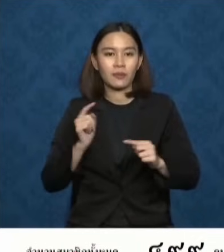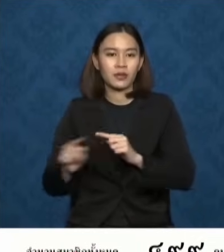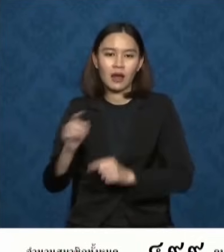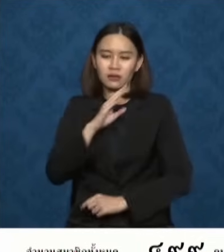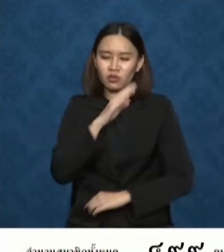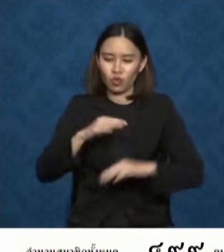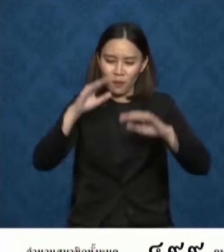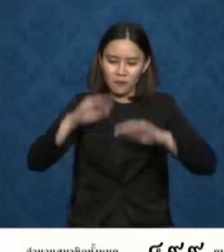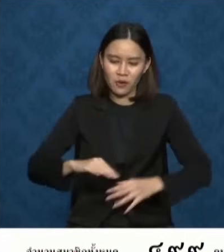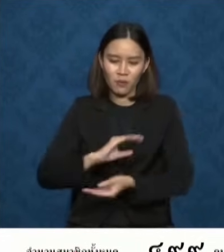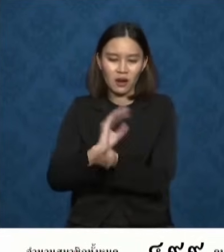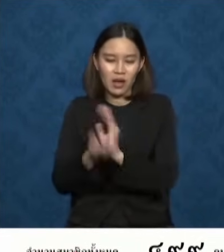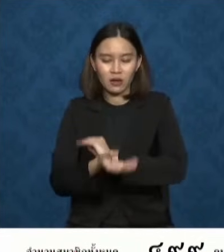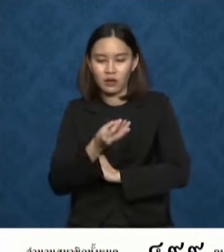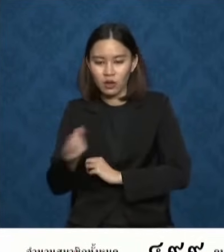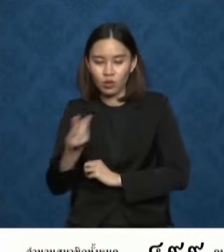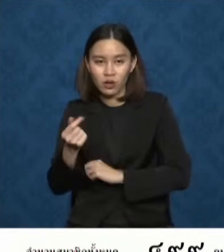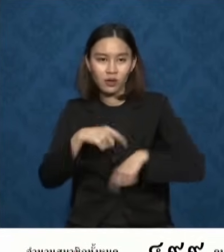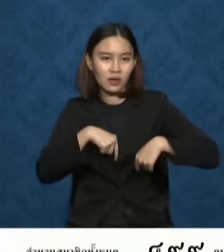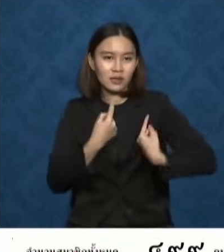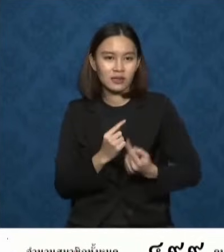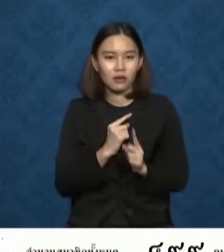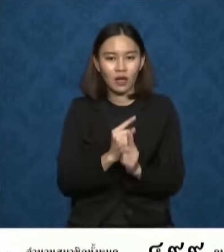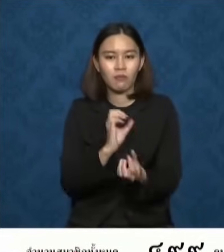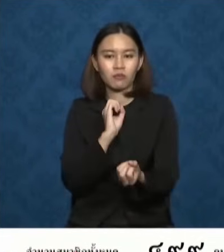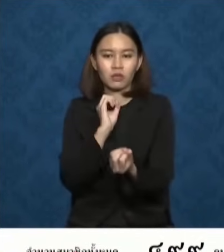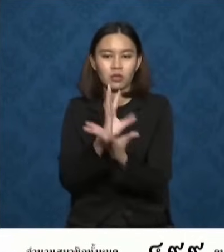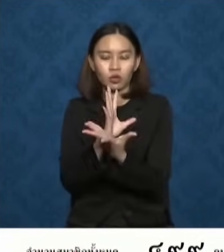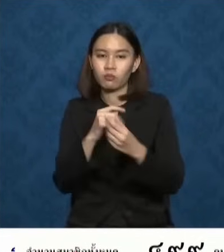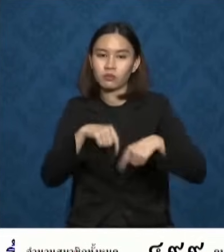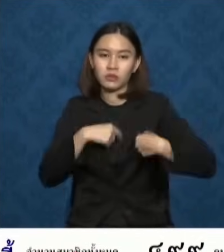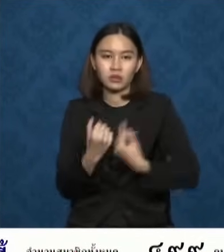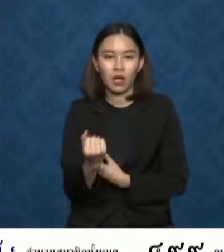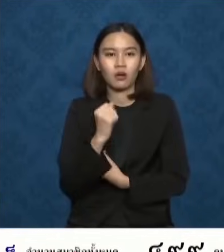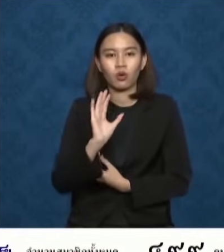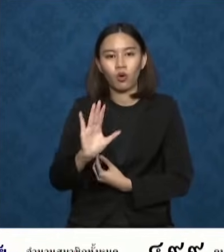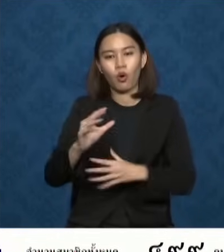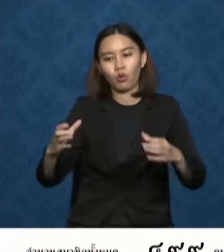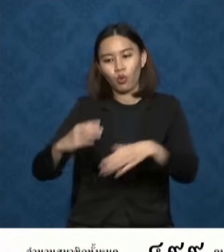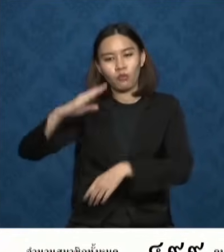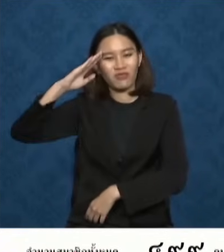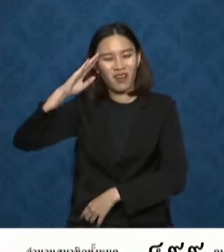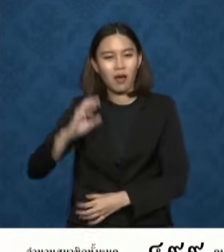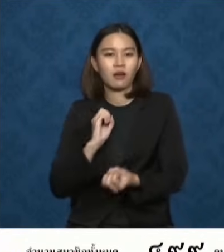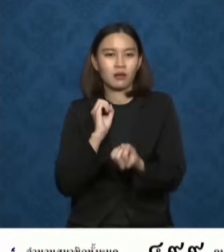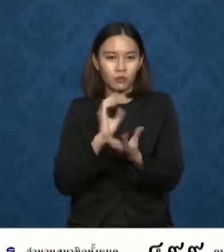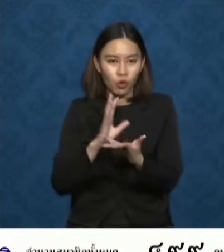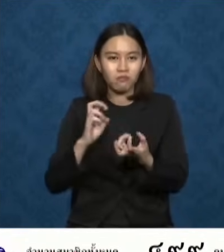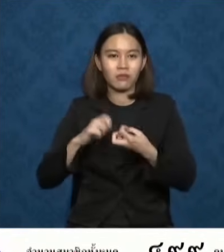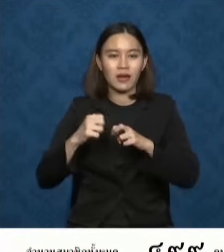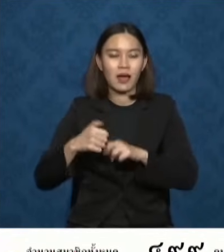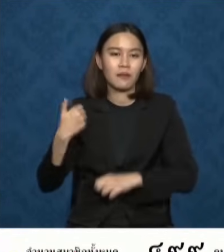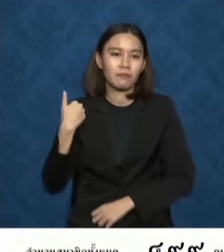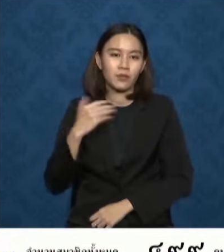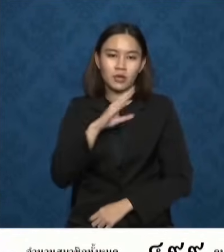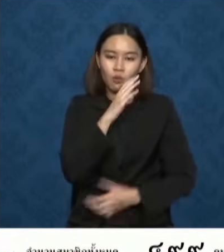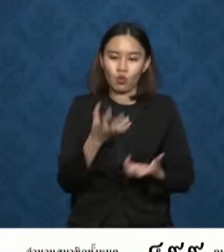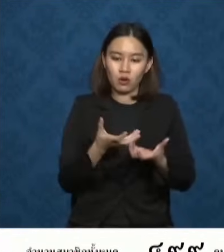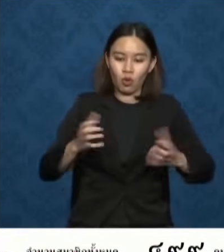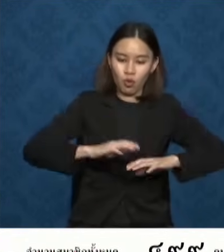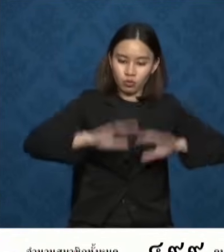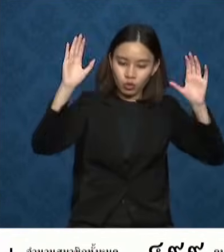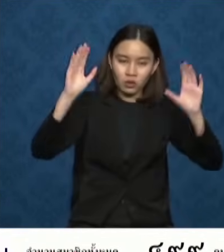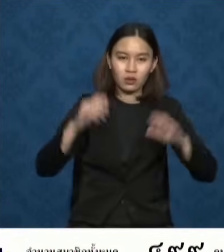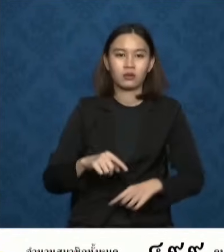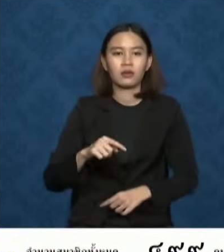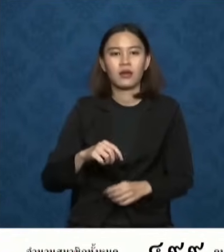ปรับลดปุ๊บปั๊บปุ๊บปั๊บเนี่ยไปกระทบขวัญอะไรของกำลังพลเนี่ยมันก็เสี่ยงหรือไปงดอาวุธโน่นนี่นั่นปั๊บ